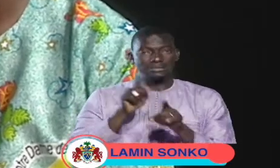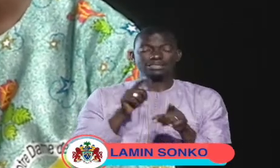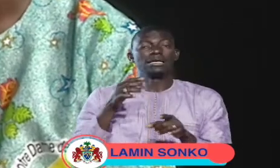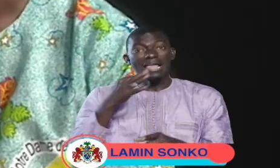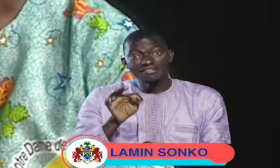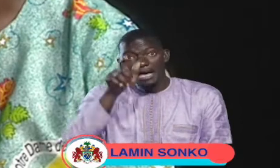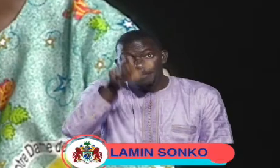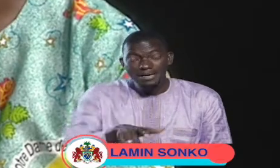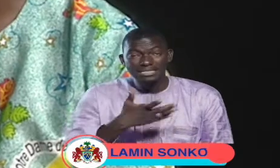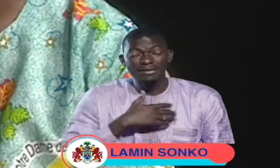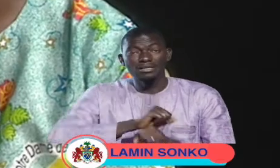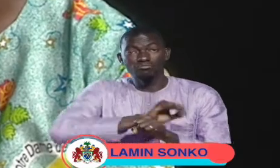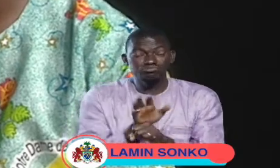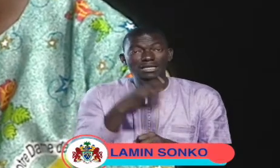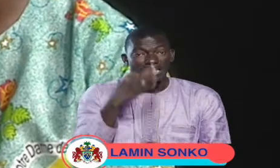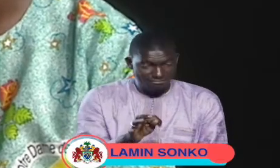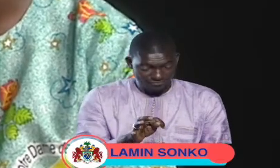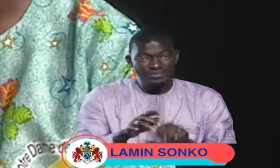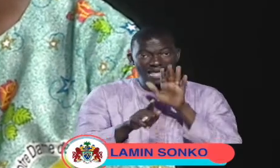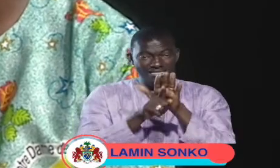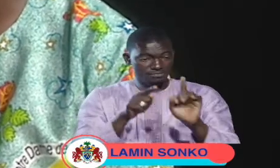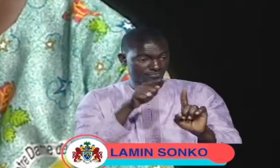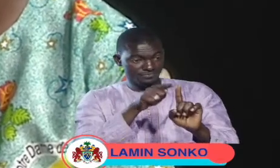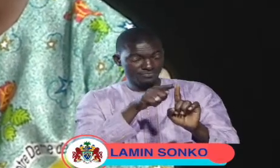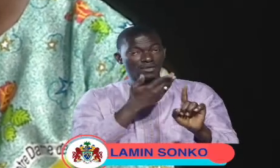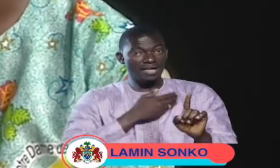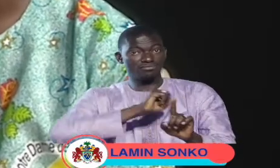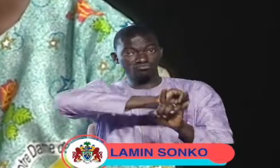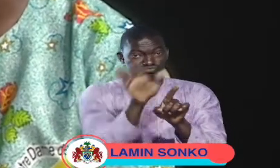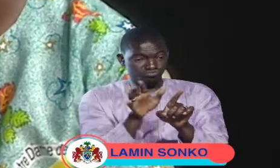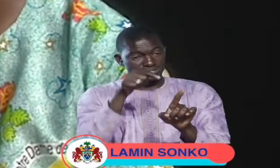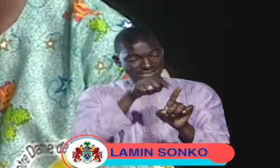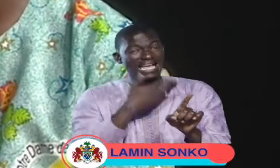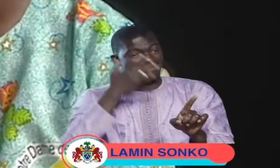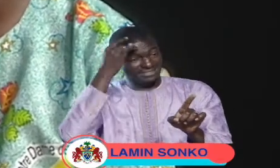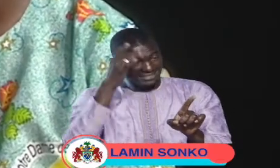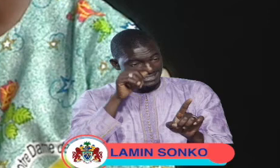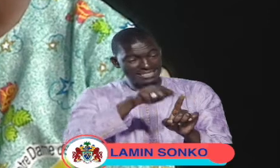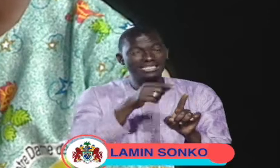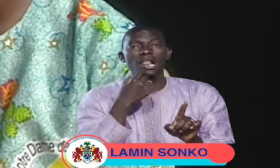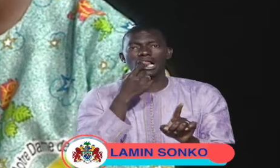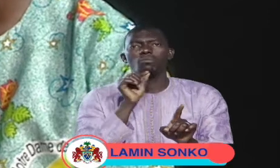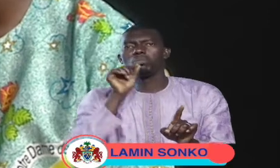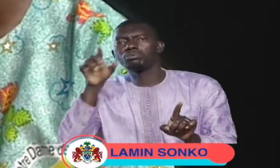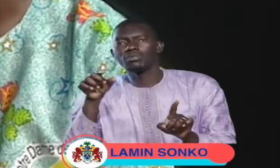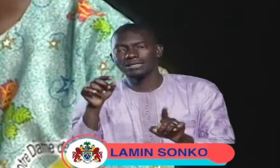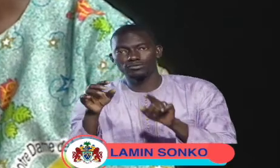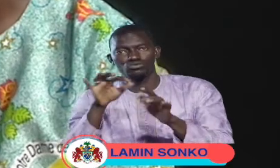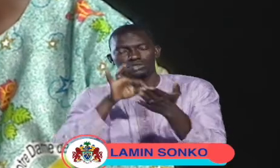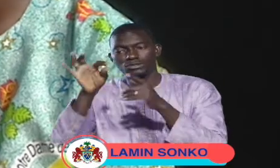abentella ni nganda ajio serika na da ajio yema salon ko e finance o courant keso ni soto